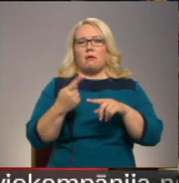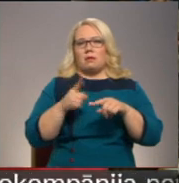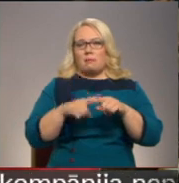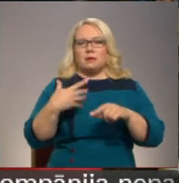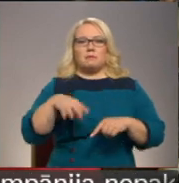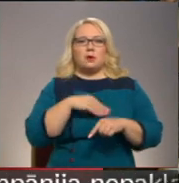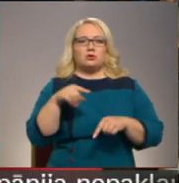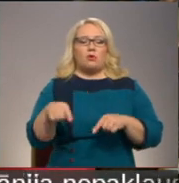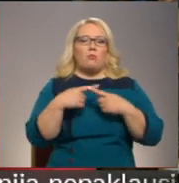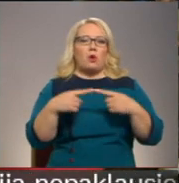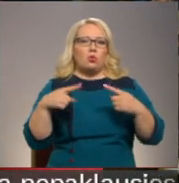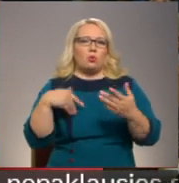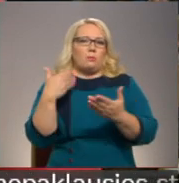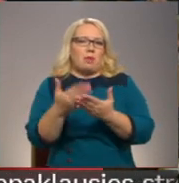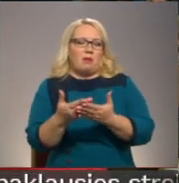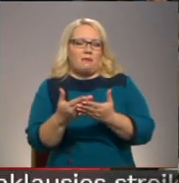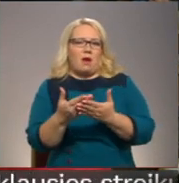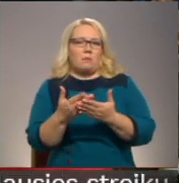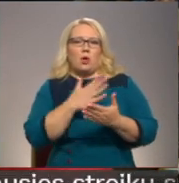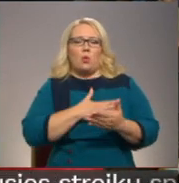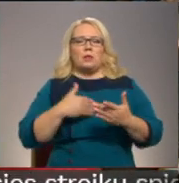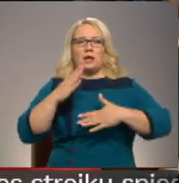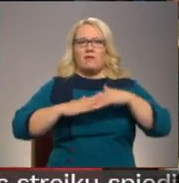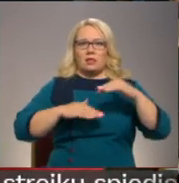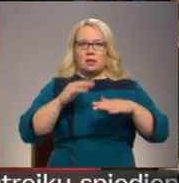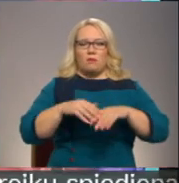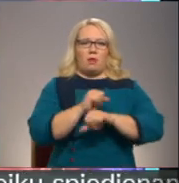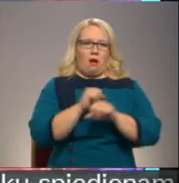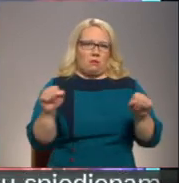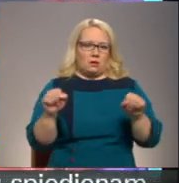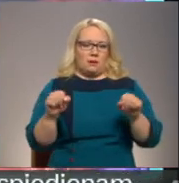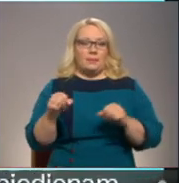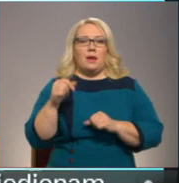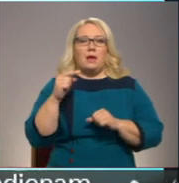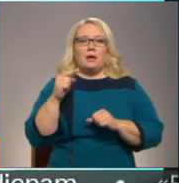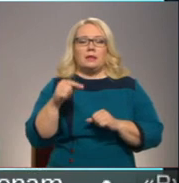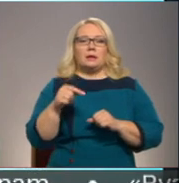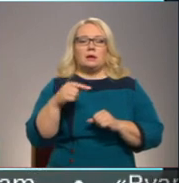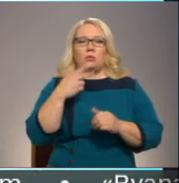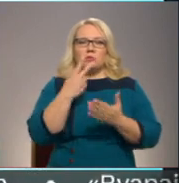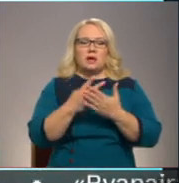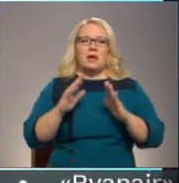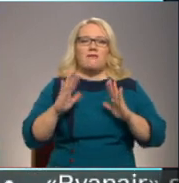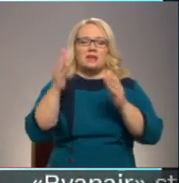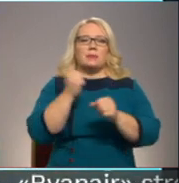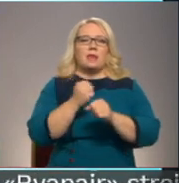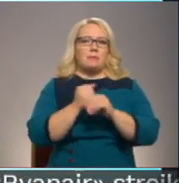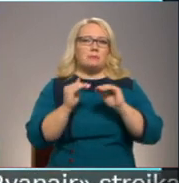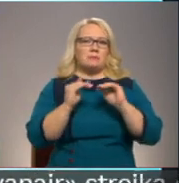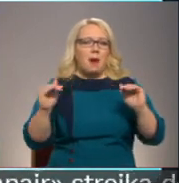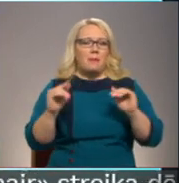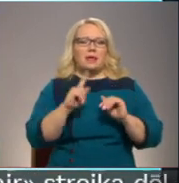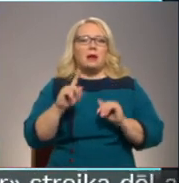mēs šo produktu varam piedāvāt ļoti kvalitatīvu un ātrāk. Tāls Grīnbergs uzsver, ka veiksmīgas darbības pamatā vispirms